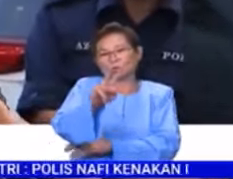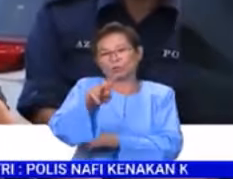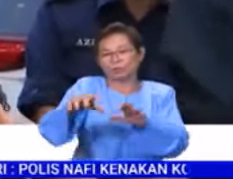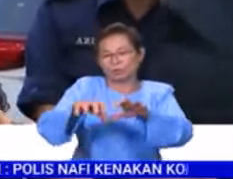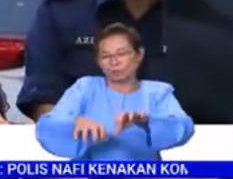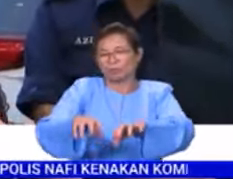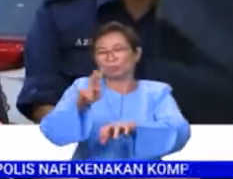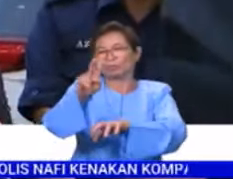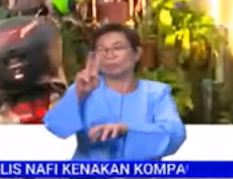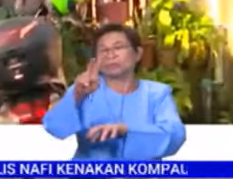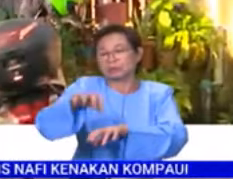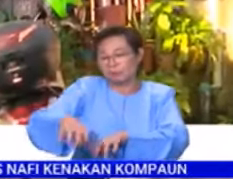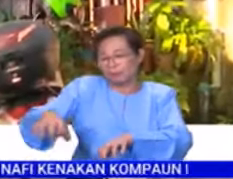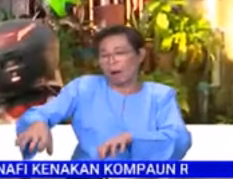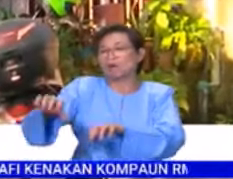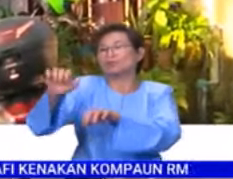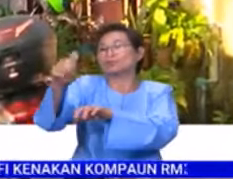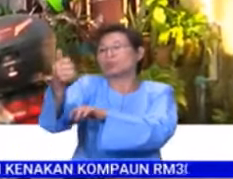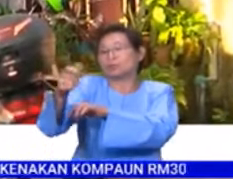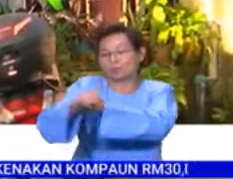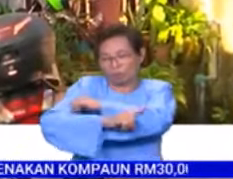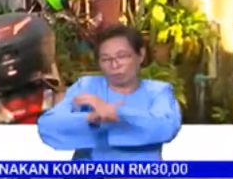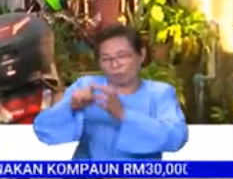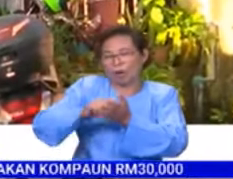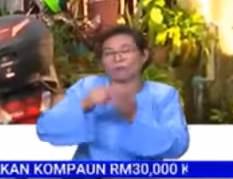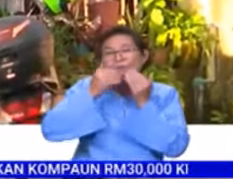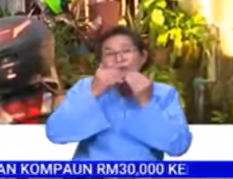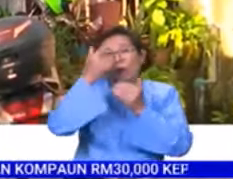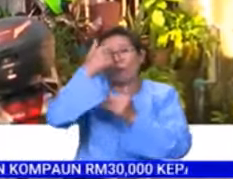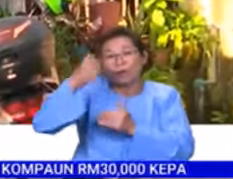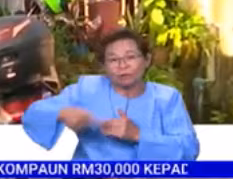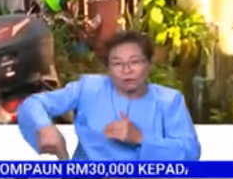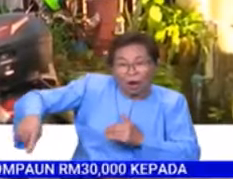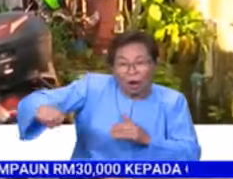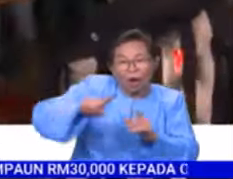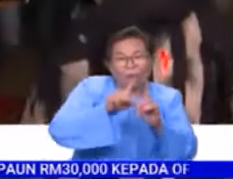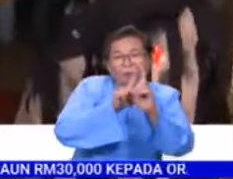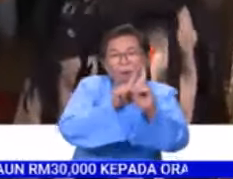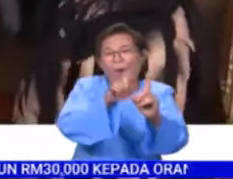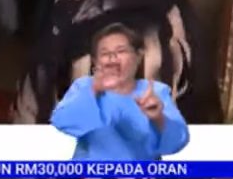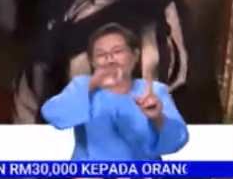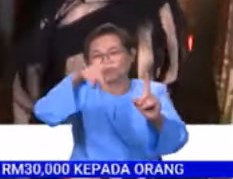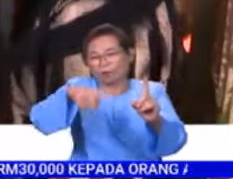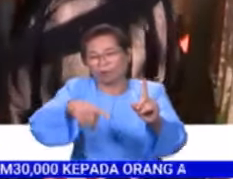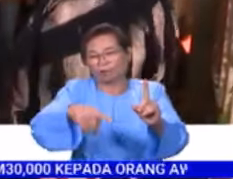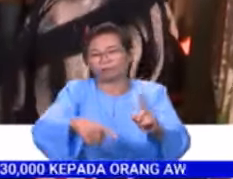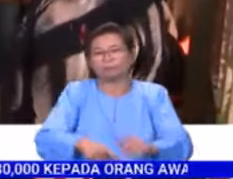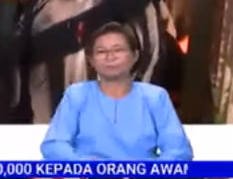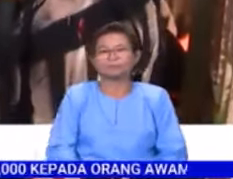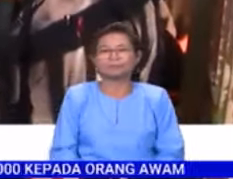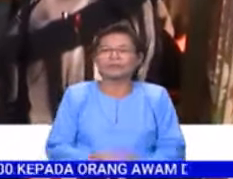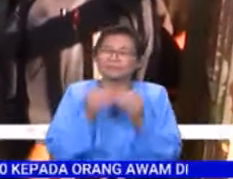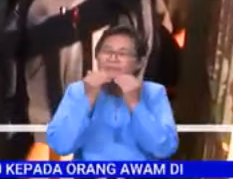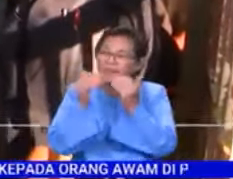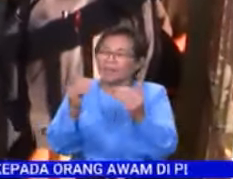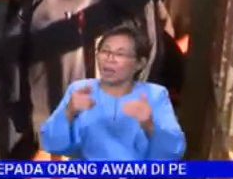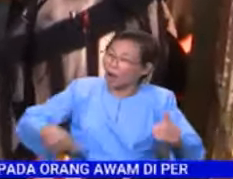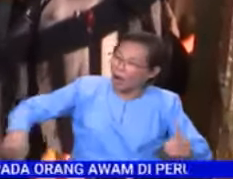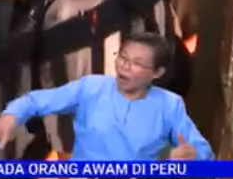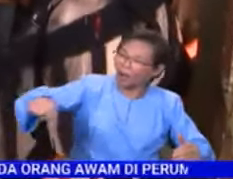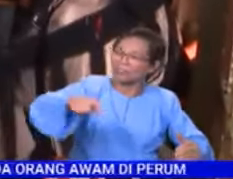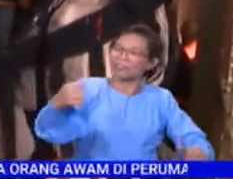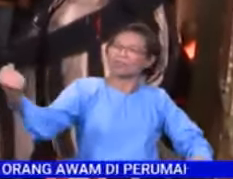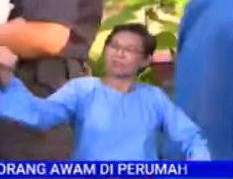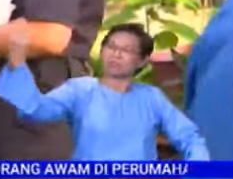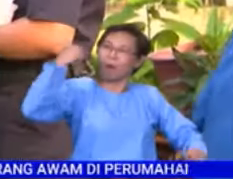sebanyak 10. Terima kasih kepada anda kerana sentiasa mematuhi arahan SOP yang ditetapkan. Anda Wira